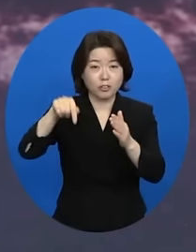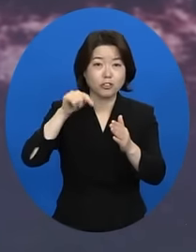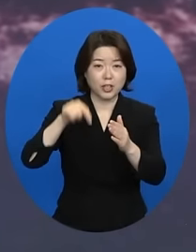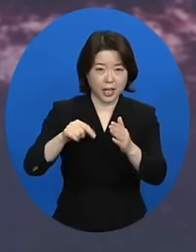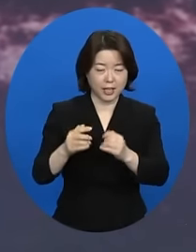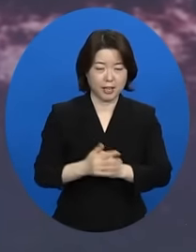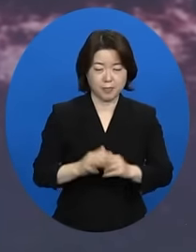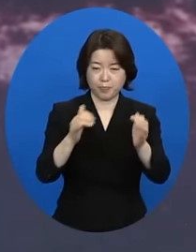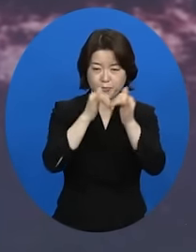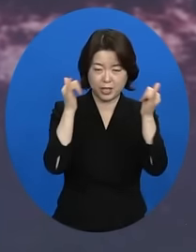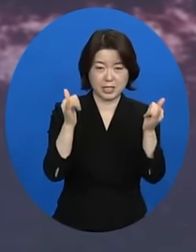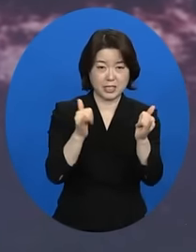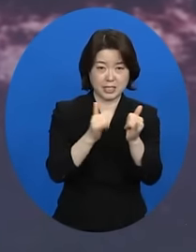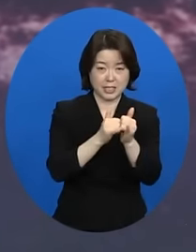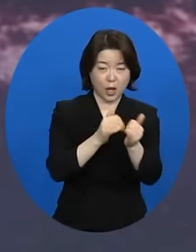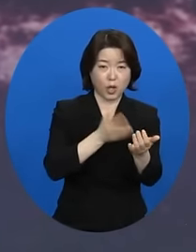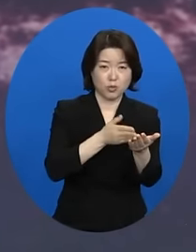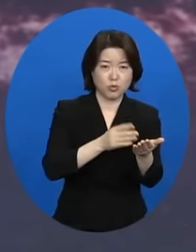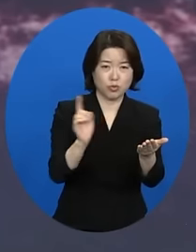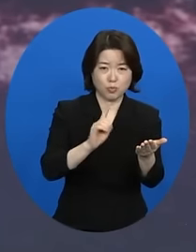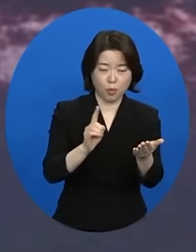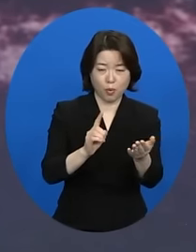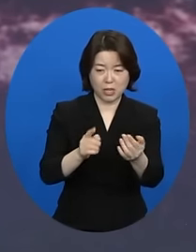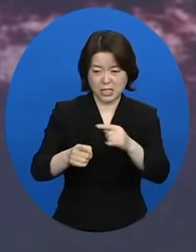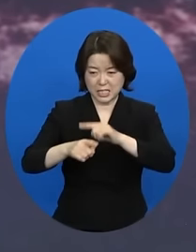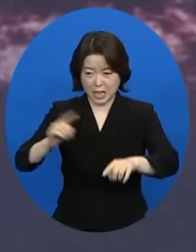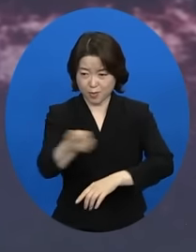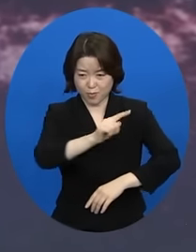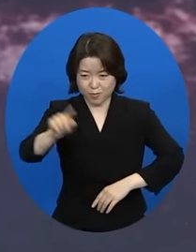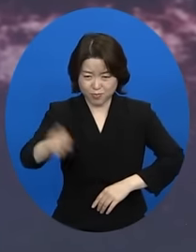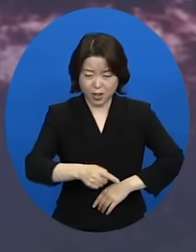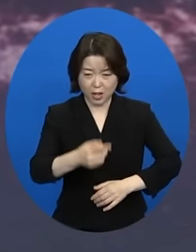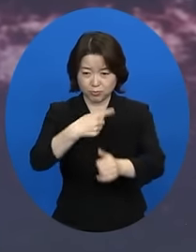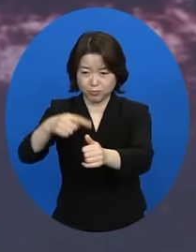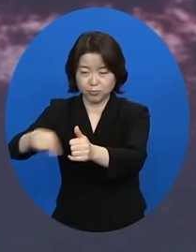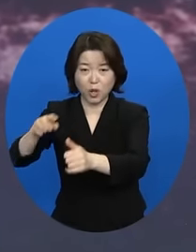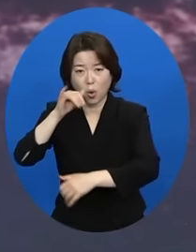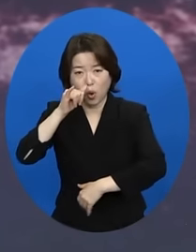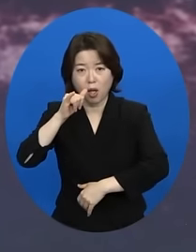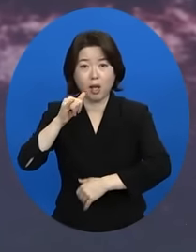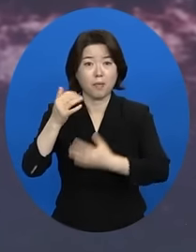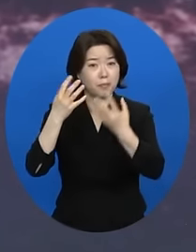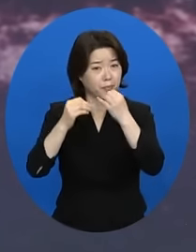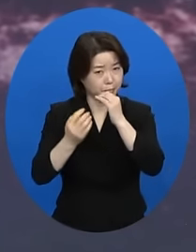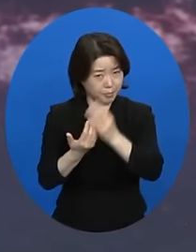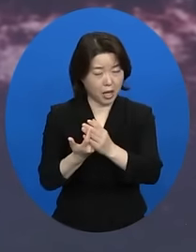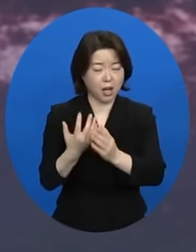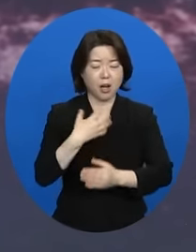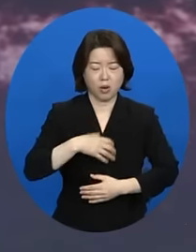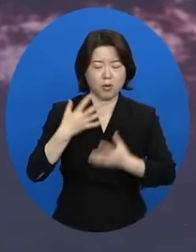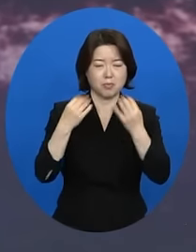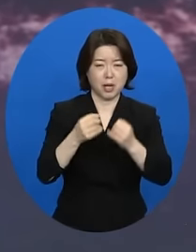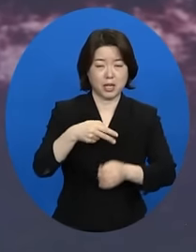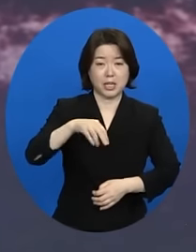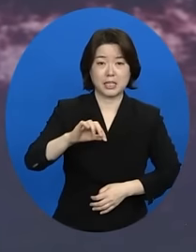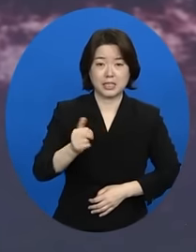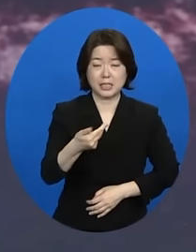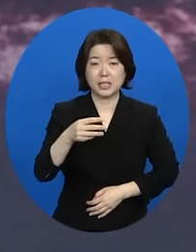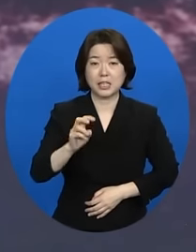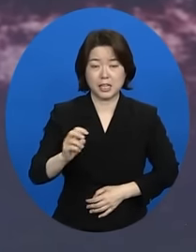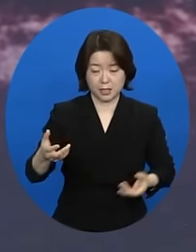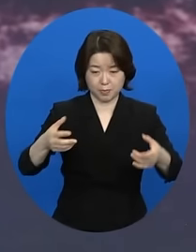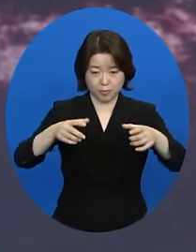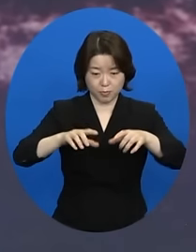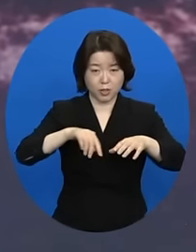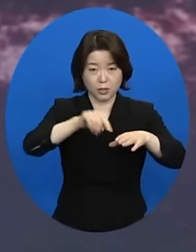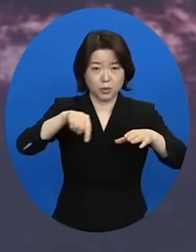사회 이슈죠, 흉기 난동 때문에 굉장히 사실은 걱정이 많이 되는 것이 사실입니다. 신림동에서 흉기